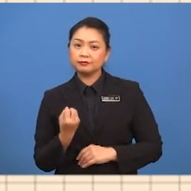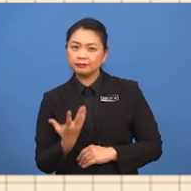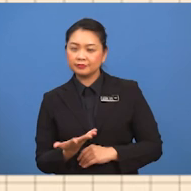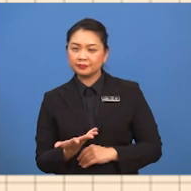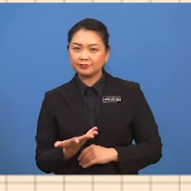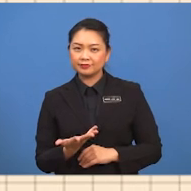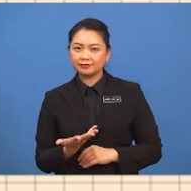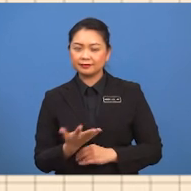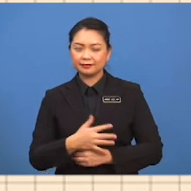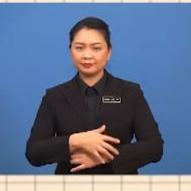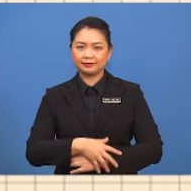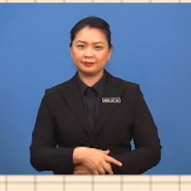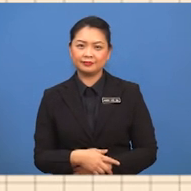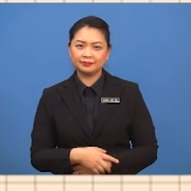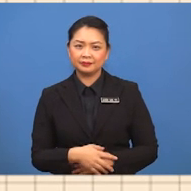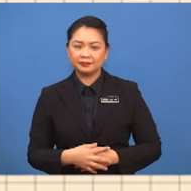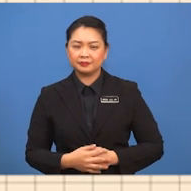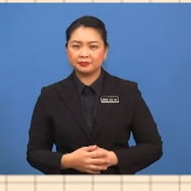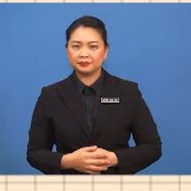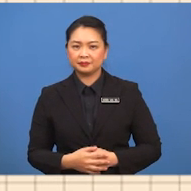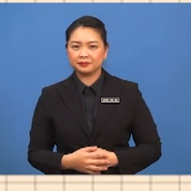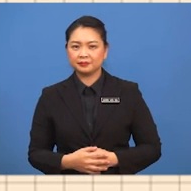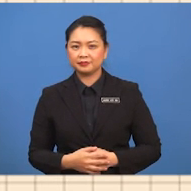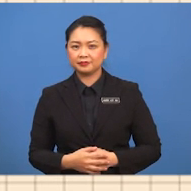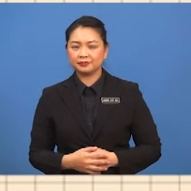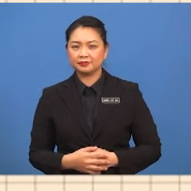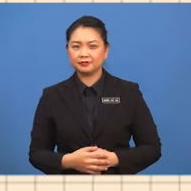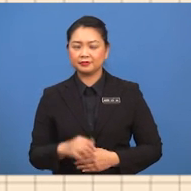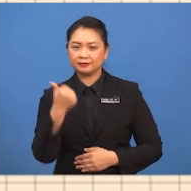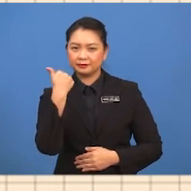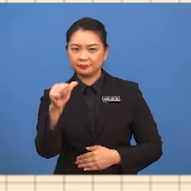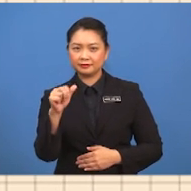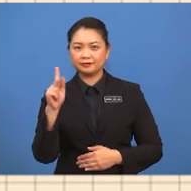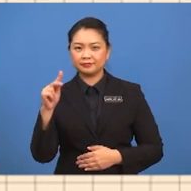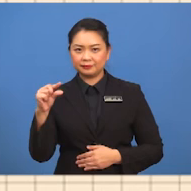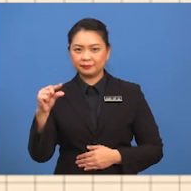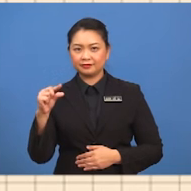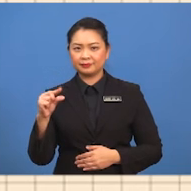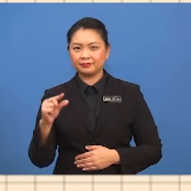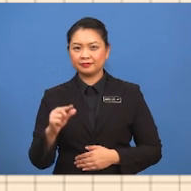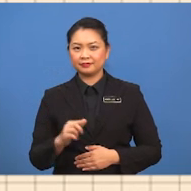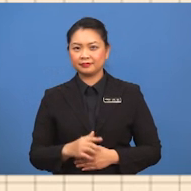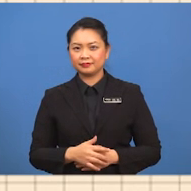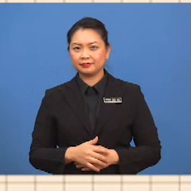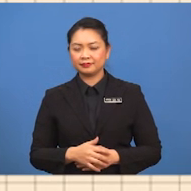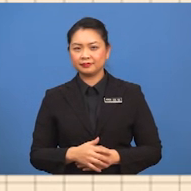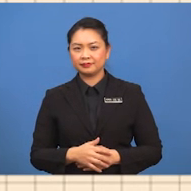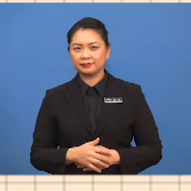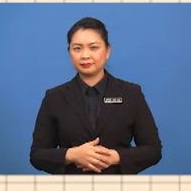kilogram tolak 30 kilogram, iaitu 10 kilogram.